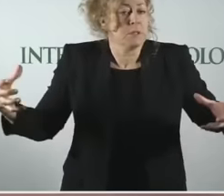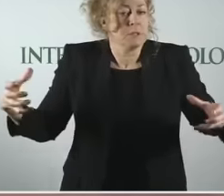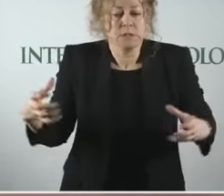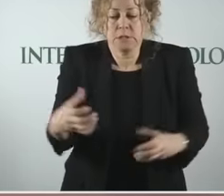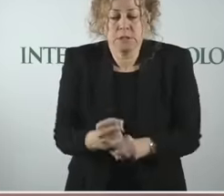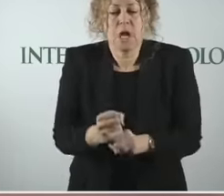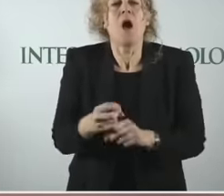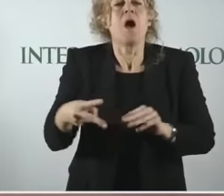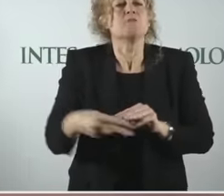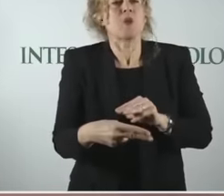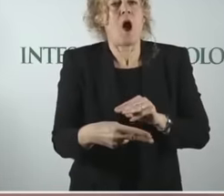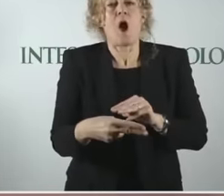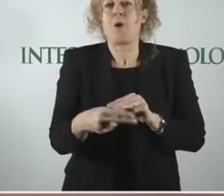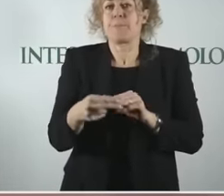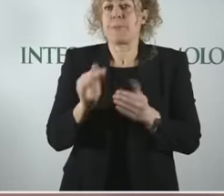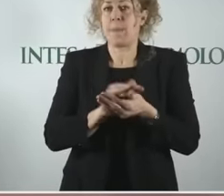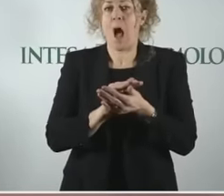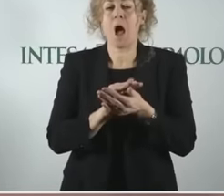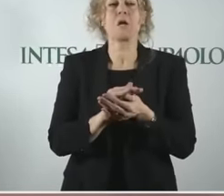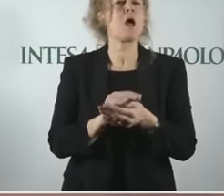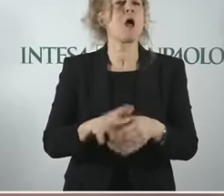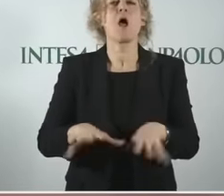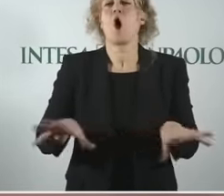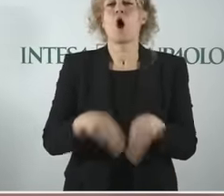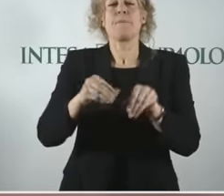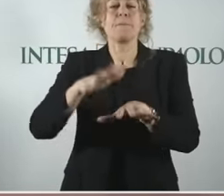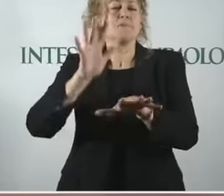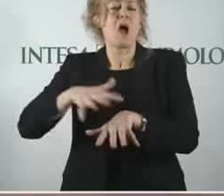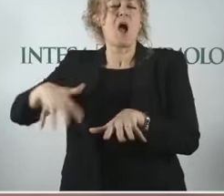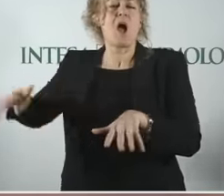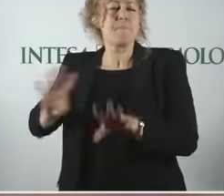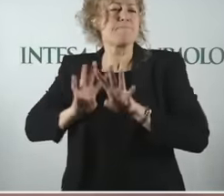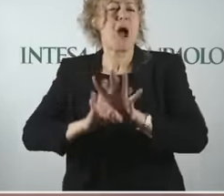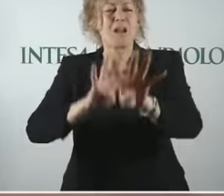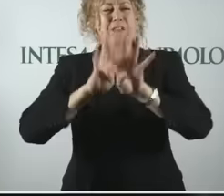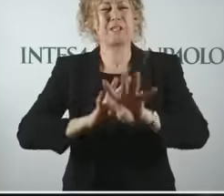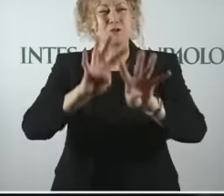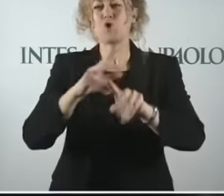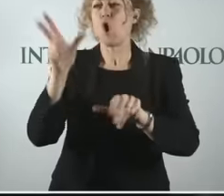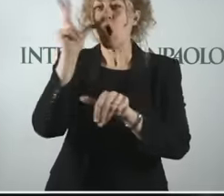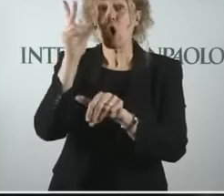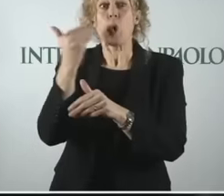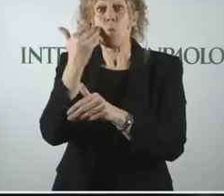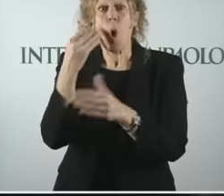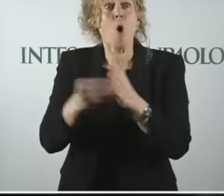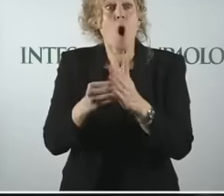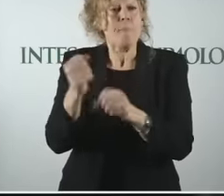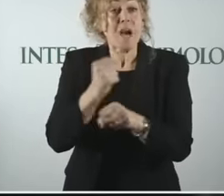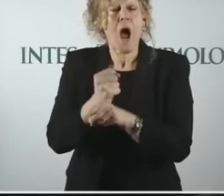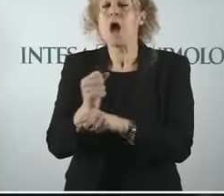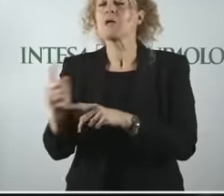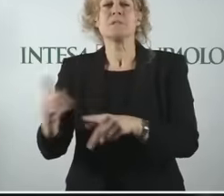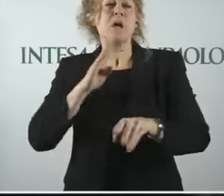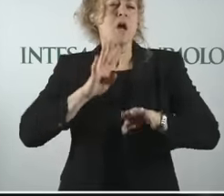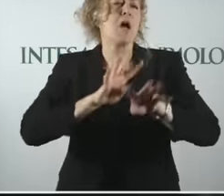interrotti e scoppiano grandi manifestazioni di piazza gli operai e le operaie scendono in piazza protestando